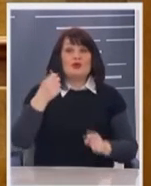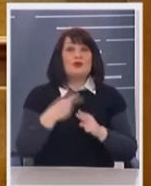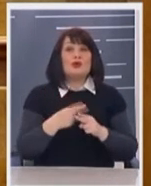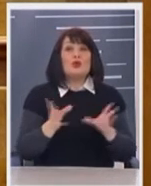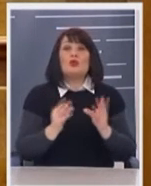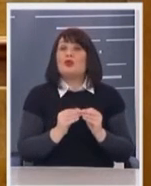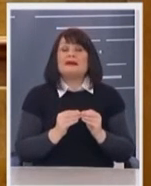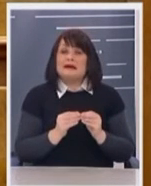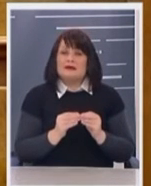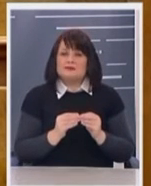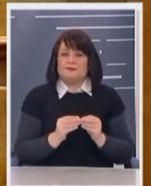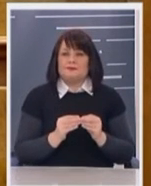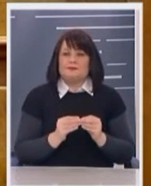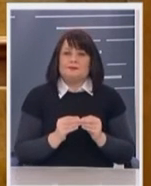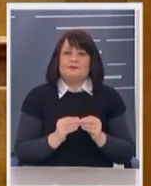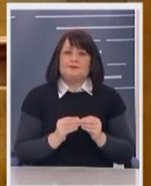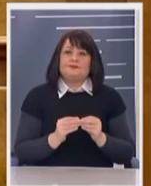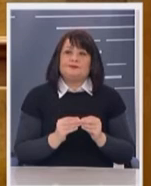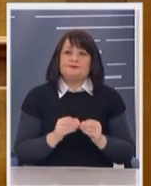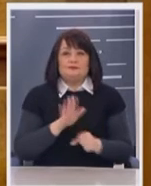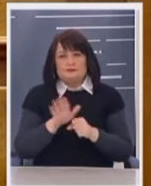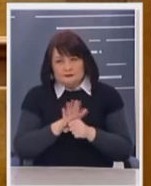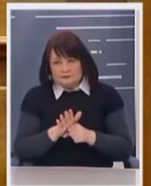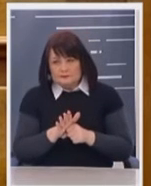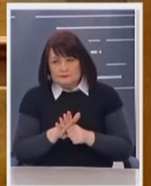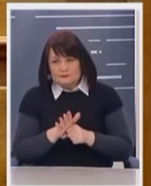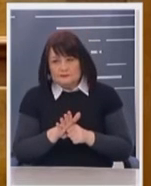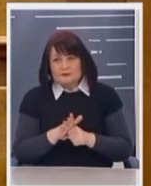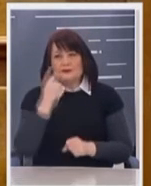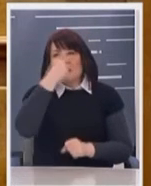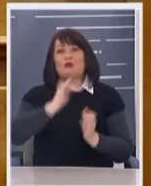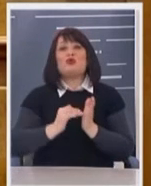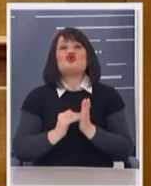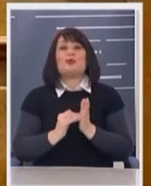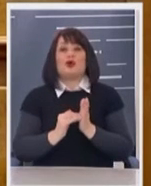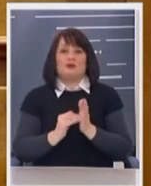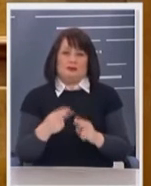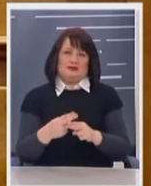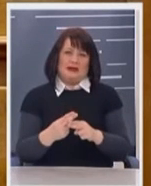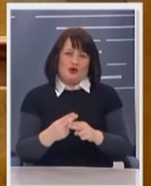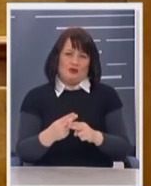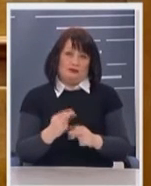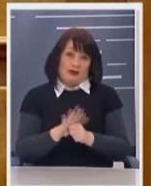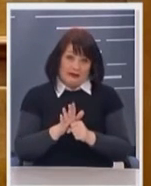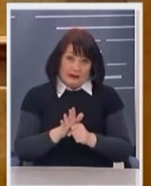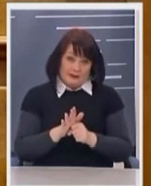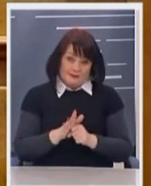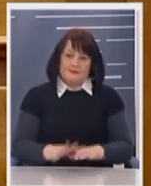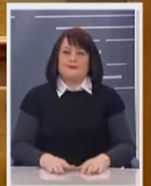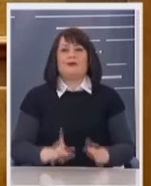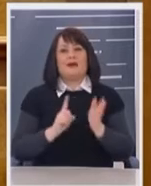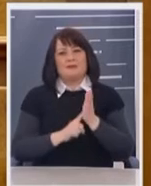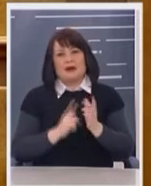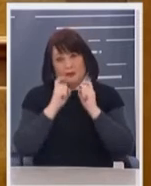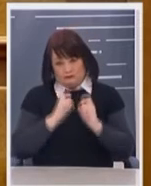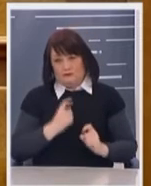σχετίζεται με την επάρκεια του προσωπικού των νοσοκομείων. Οφείλω λοιπόν να σας